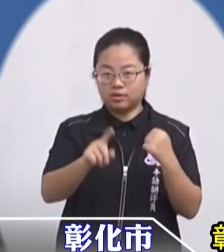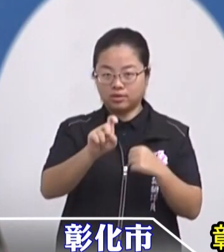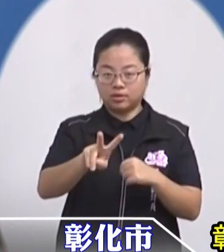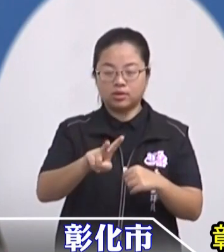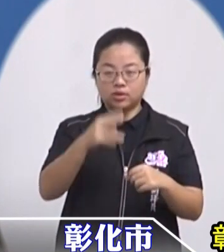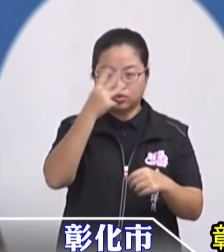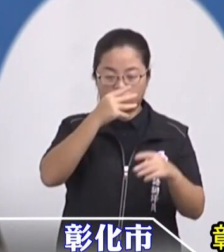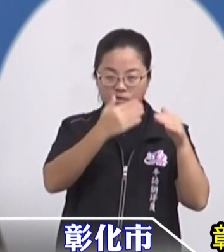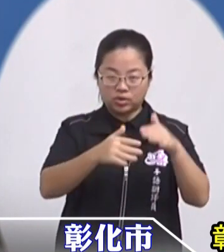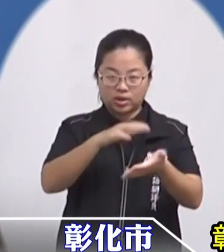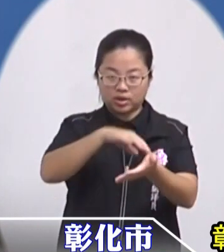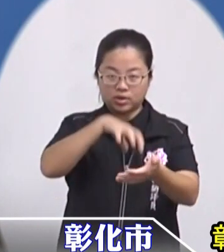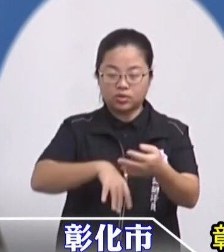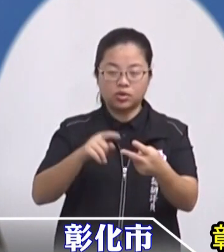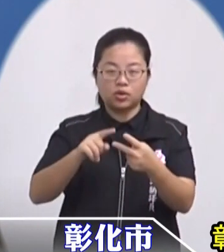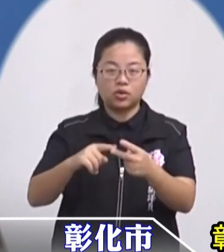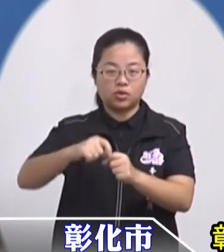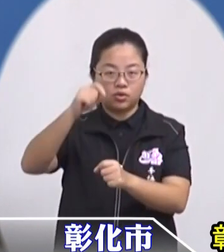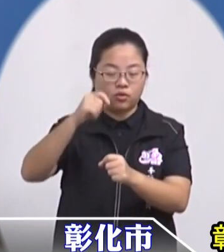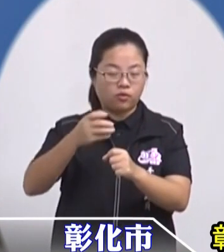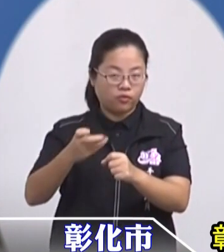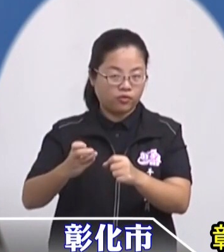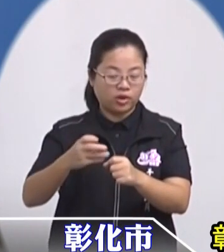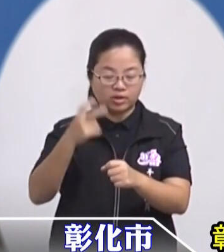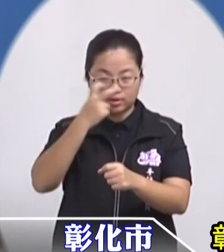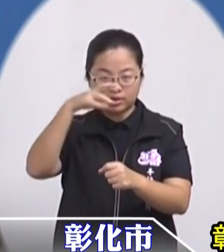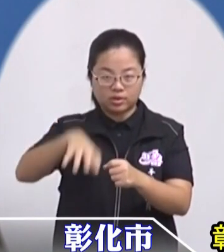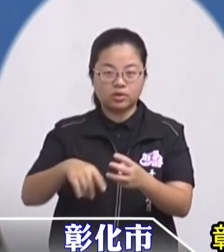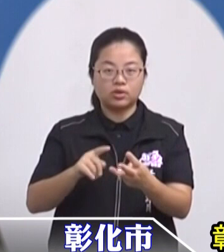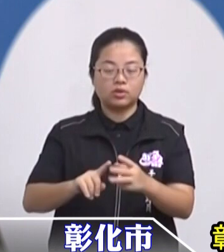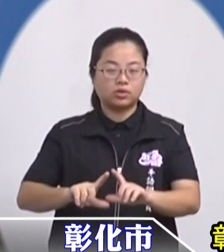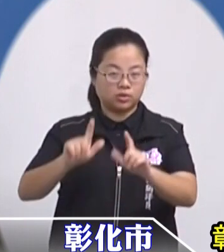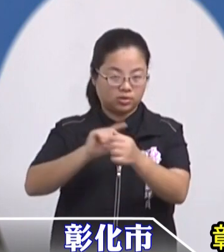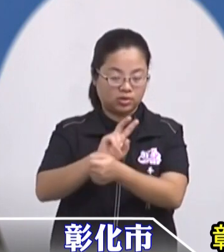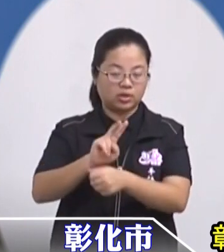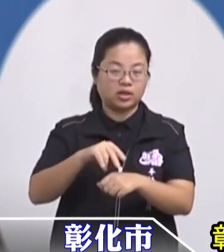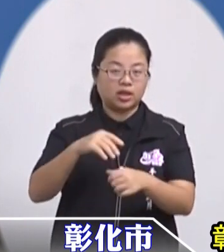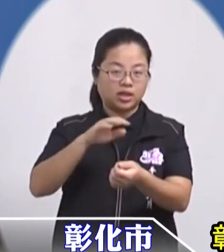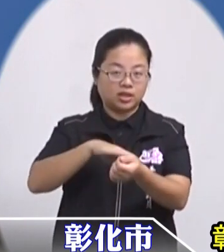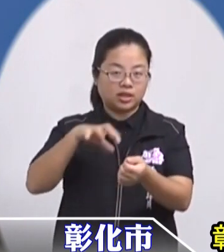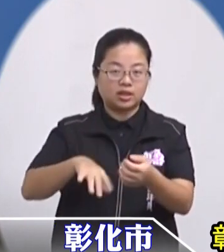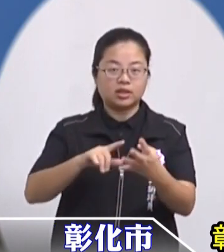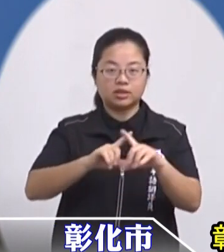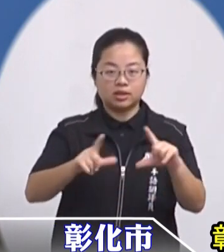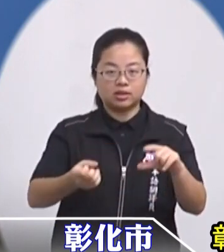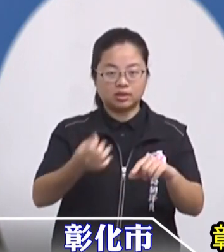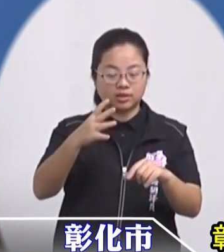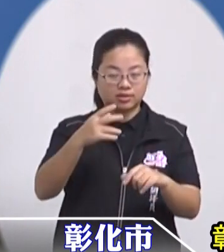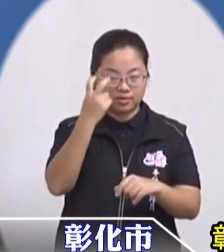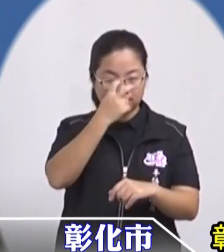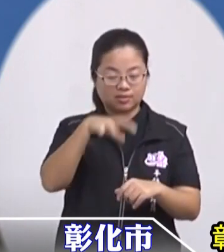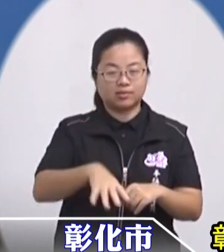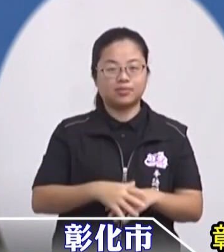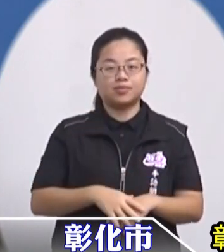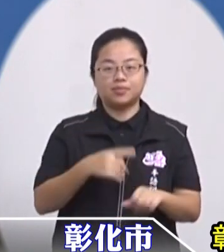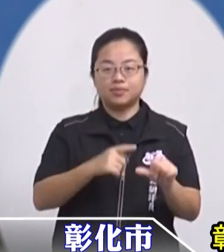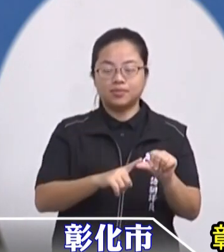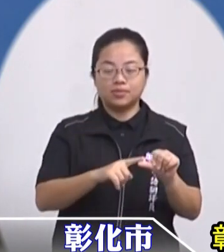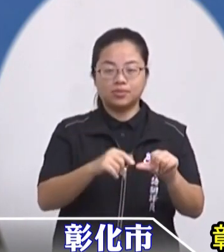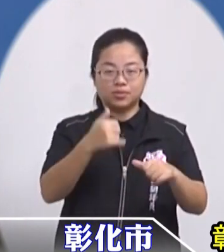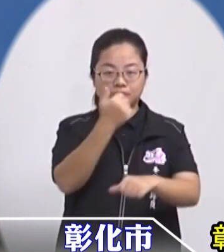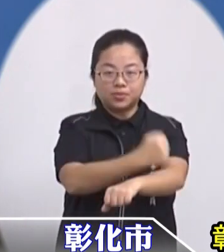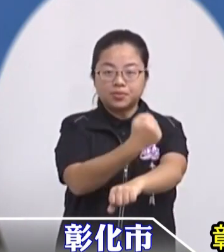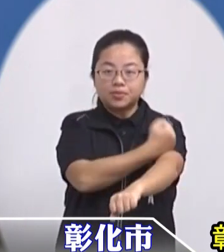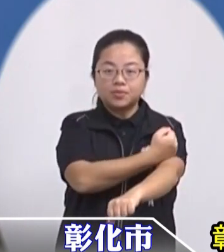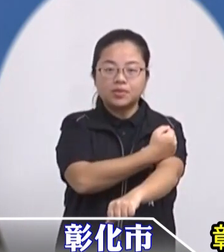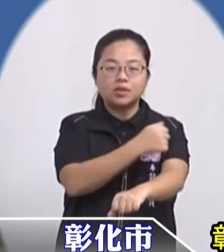在秀传医院、永丰医师检验所、东林医师检验所、大华医师检验所，还有园林的话